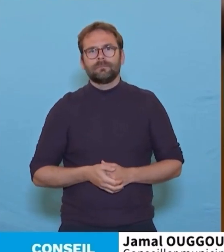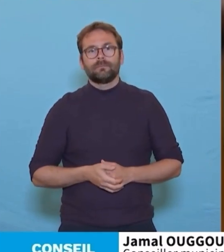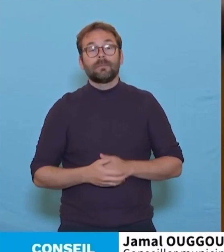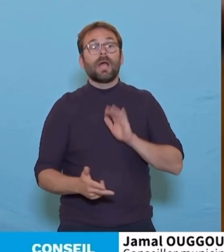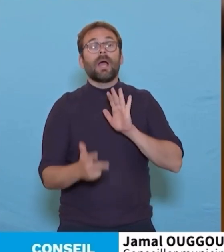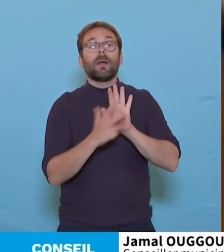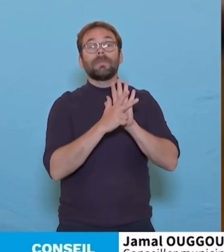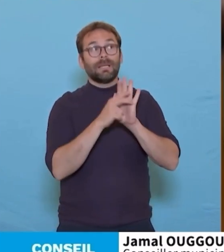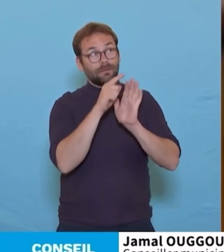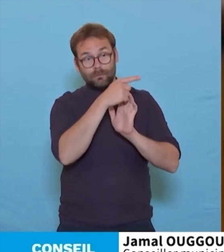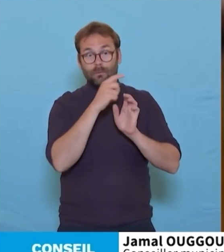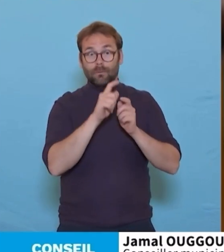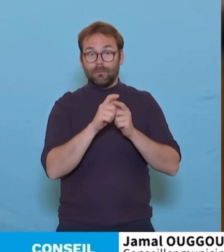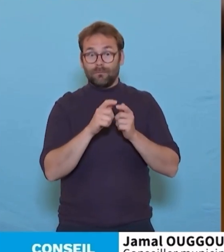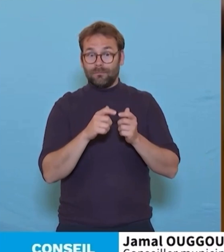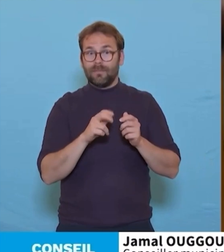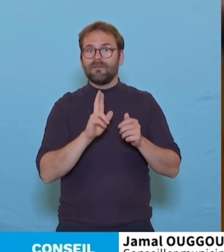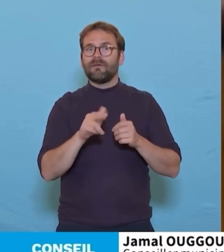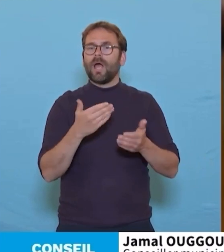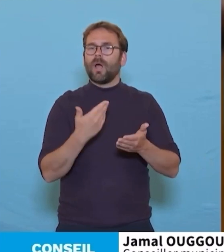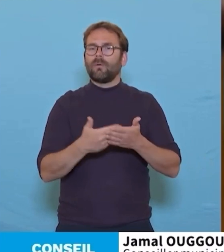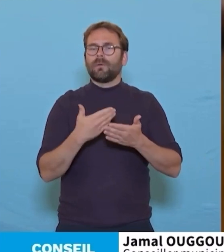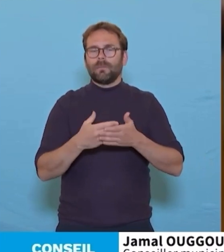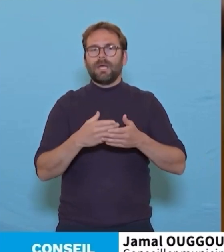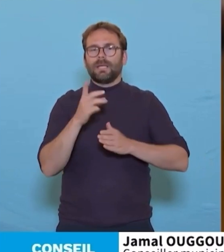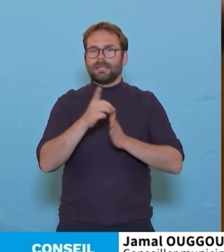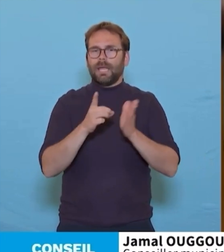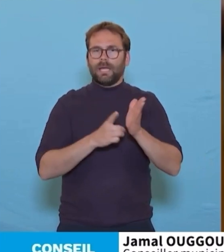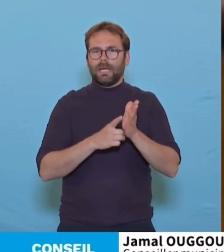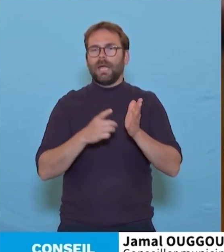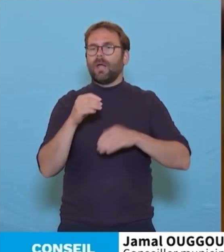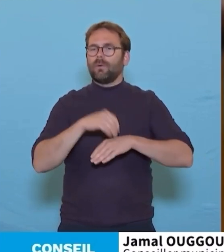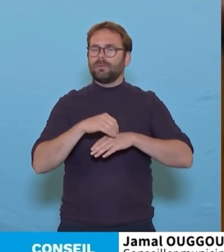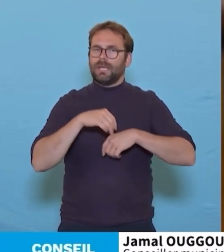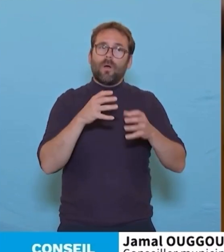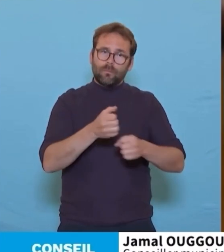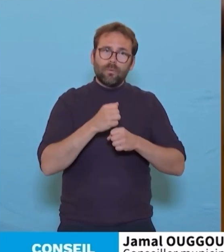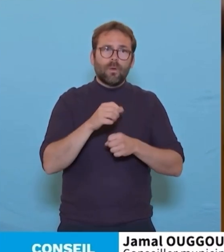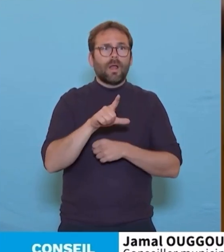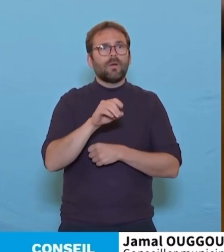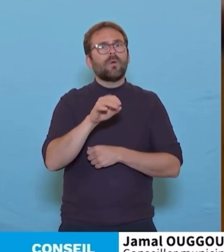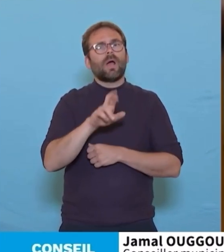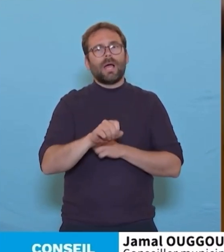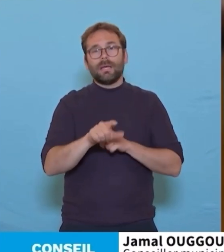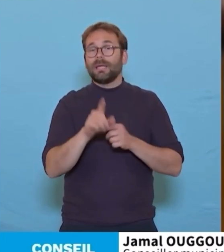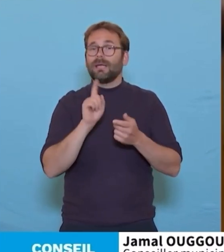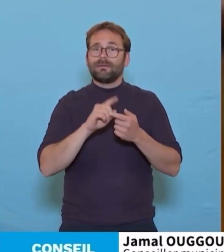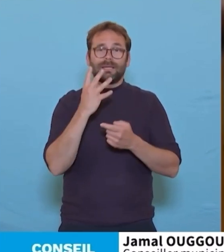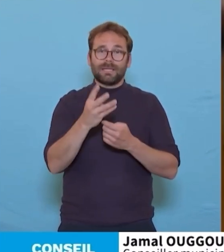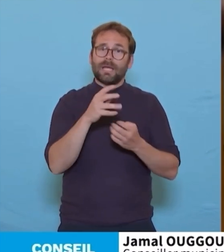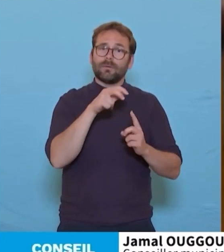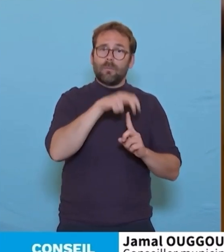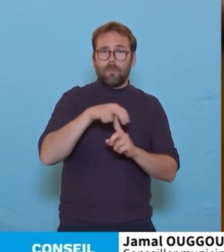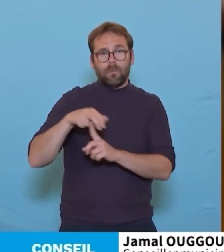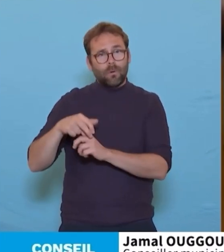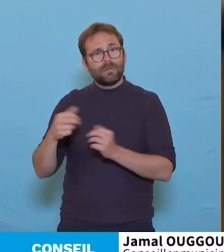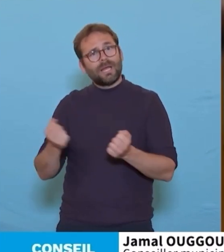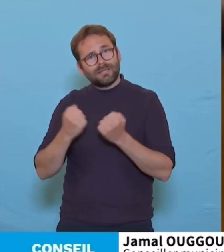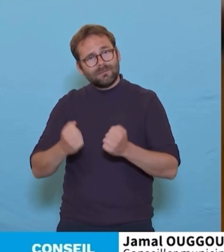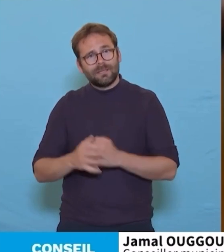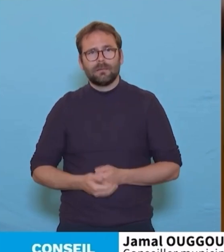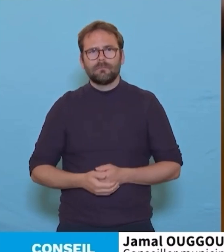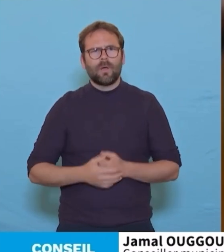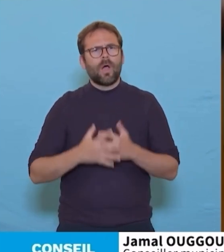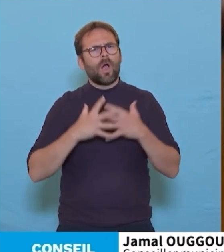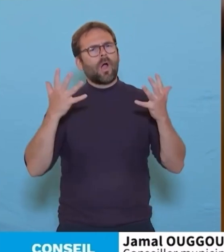habilitation devrait être confirmée par décret de Conseil d'État très prochainement. Un grand bravo et merci à ceux et à